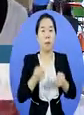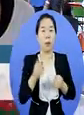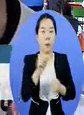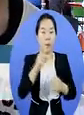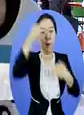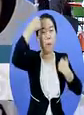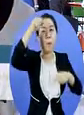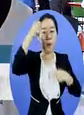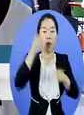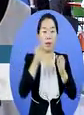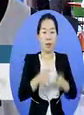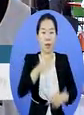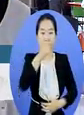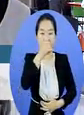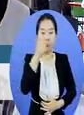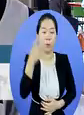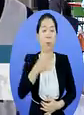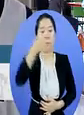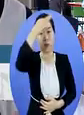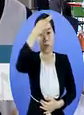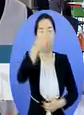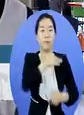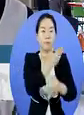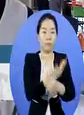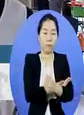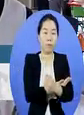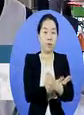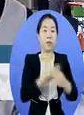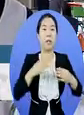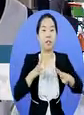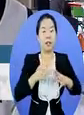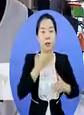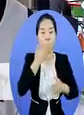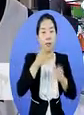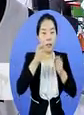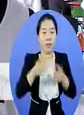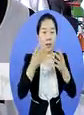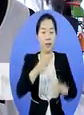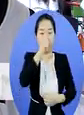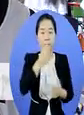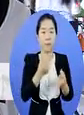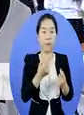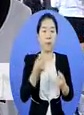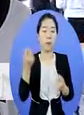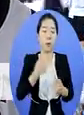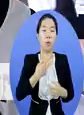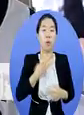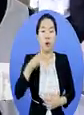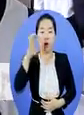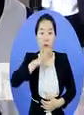설 기회라던가 재능을 많이 뽐내줄 청소년들이 해줄 기회가 많아서 좋은 것 같아요. 그리고 연습실도 무료로 쓸 수